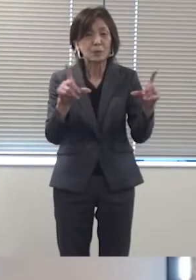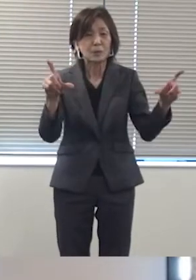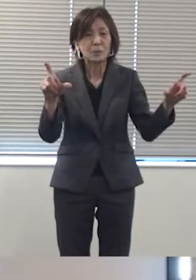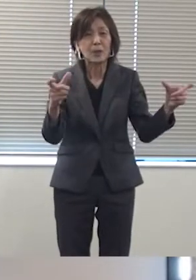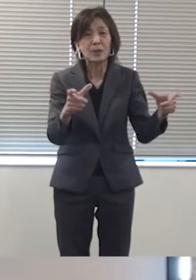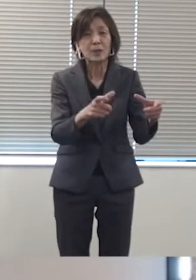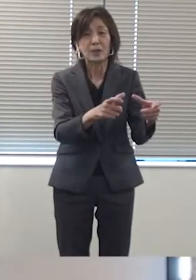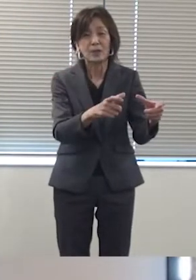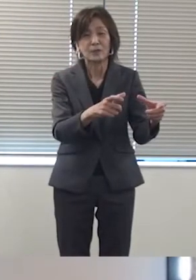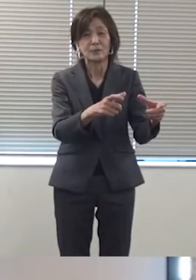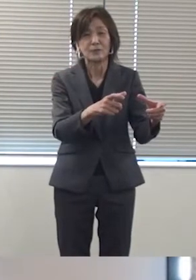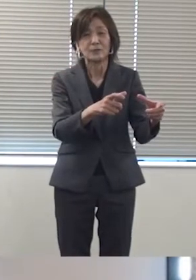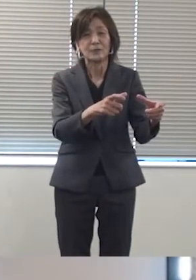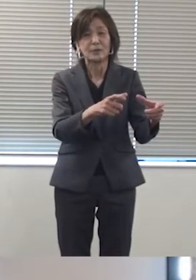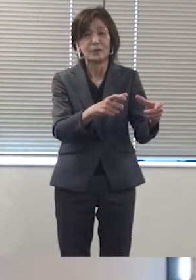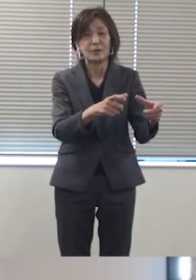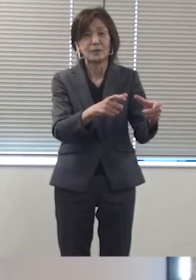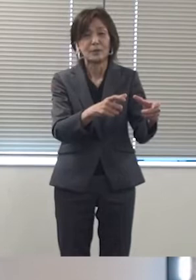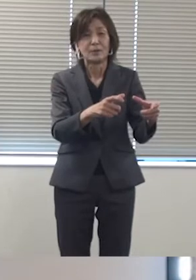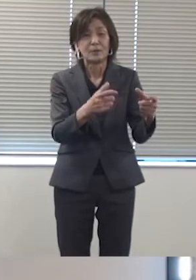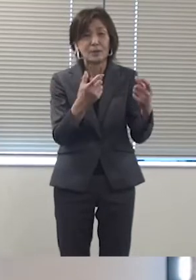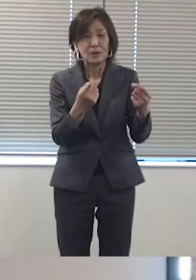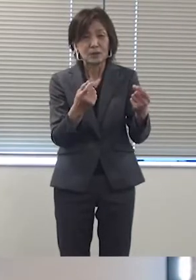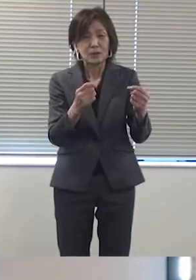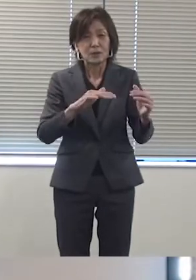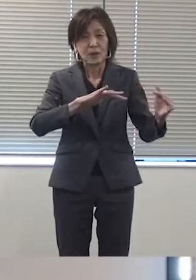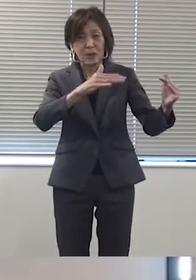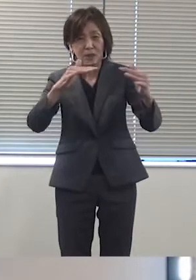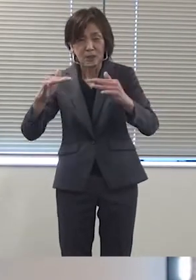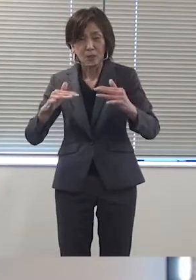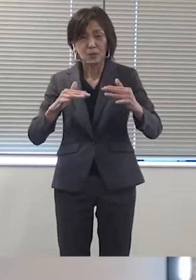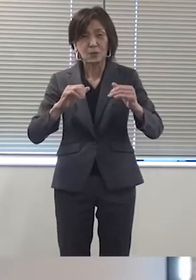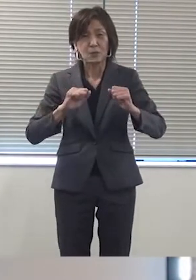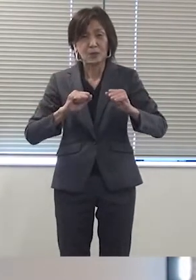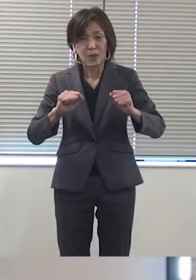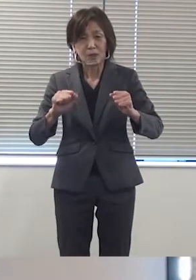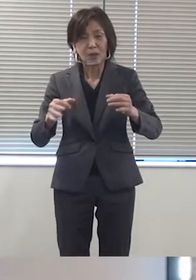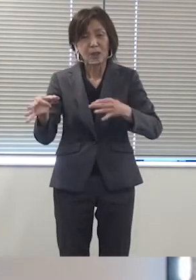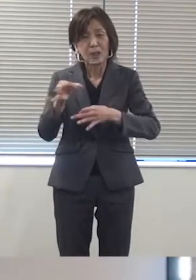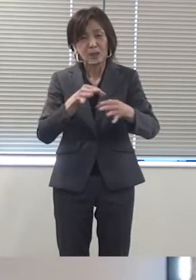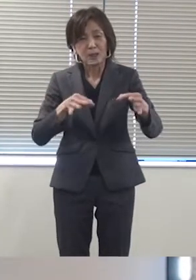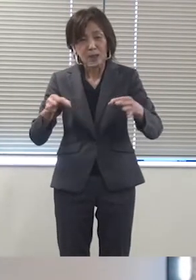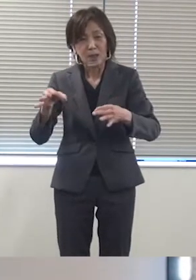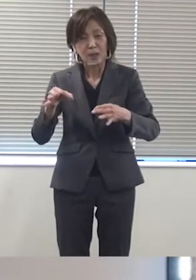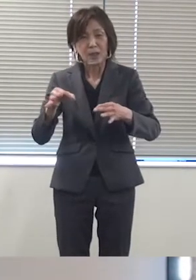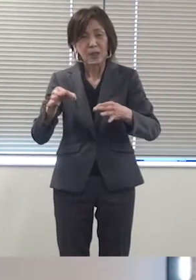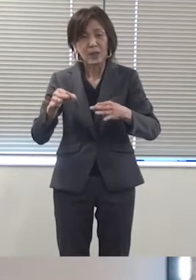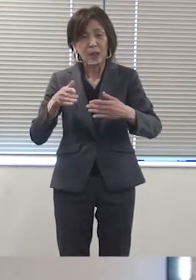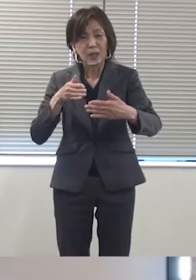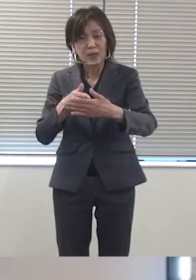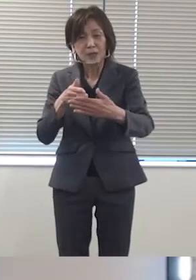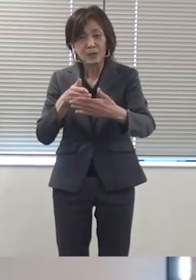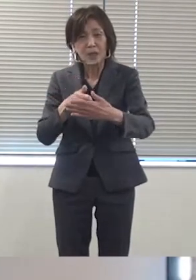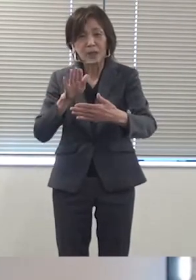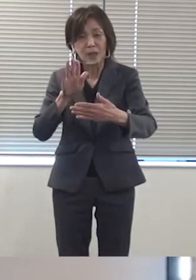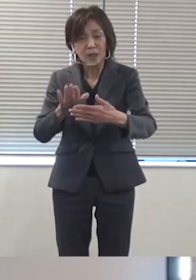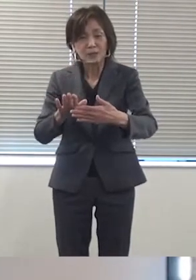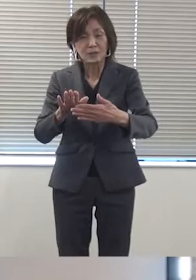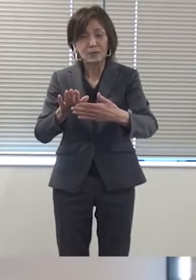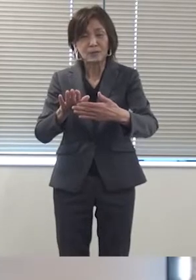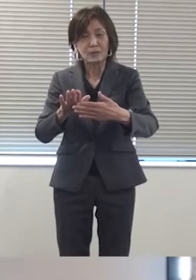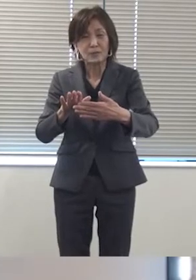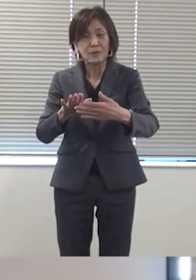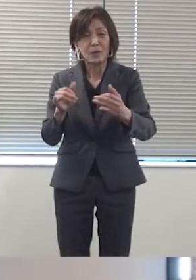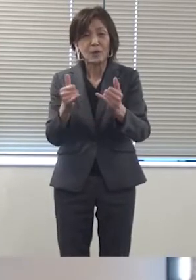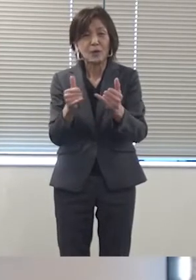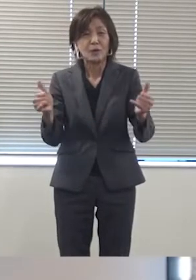分経営ができなくなるという背景があって、民間保育所の経営の協議会からも立ち上げてくれという話が直接